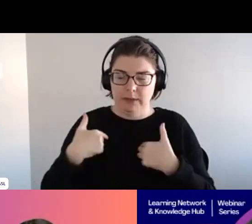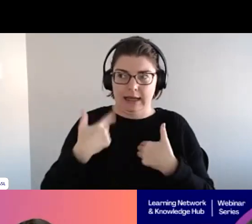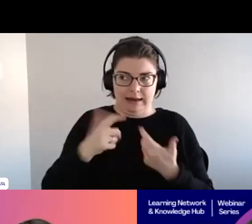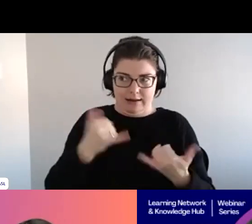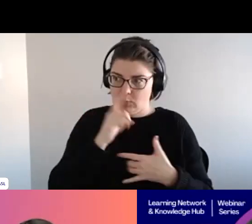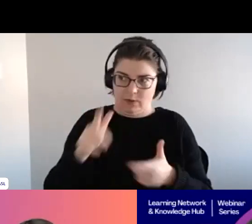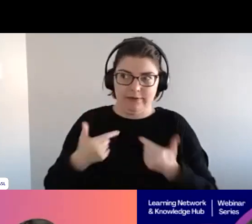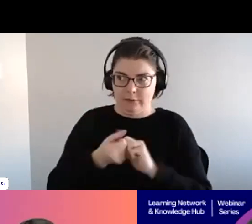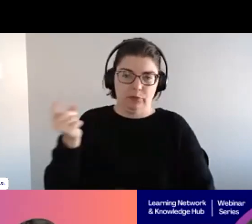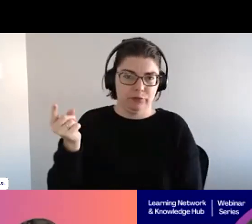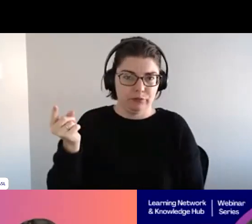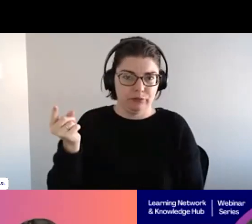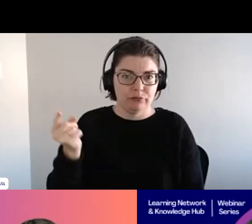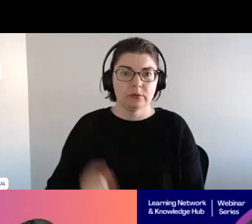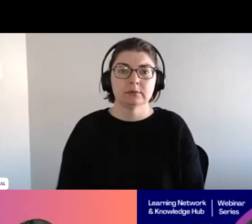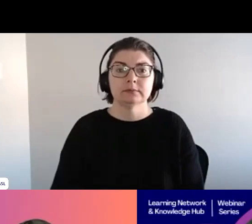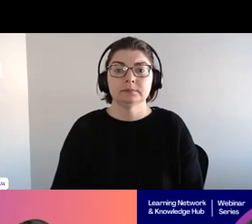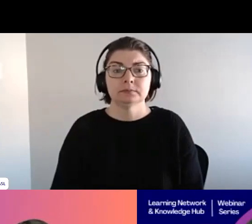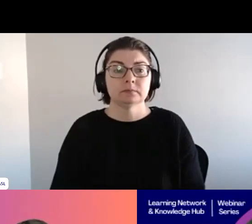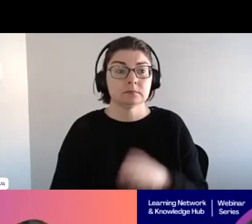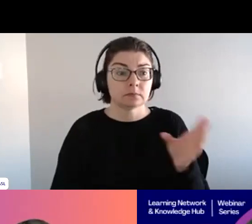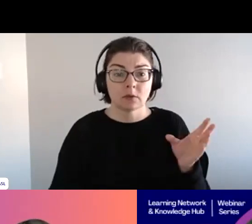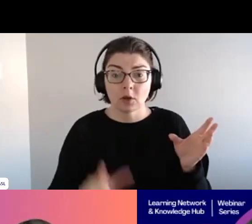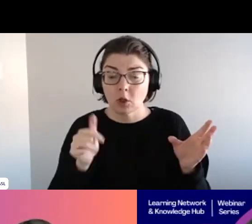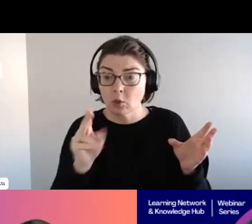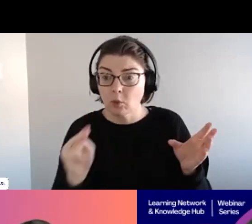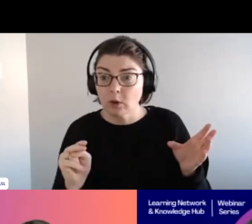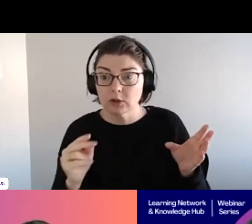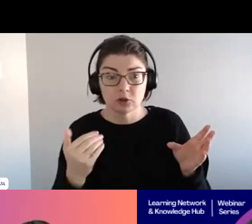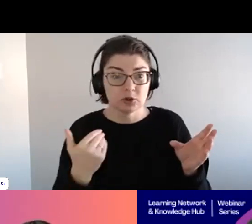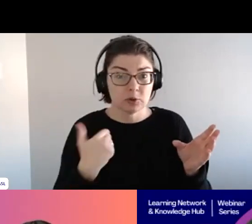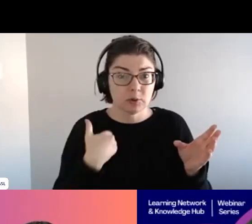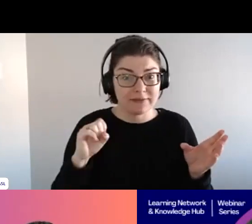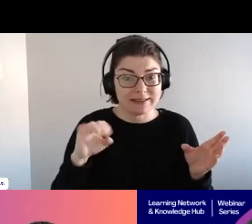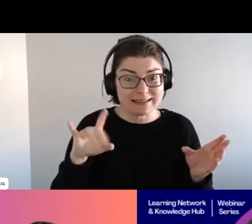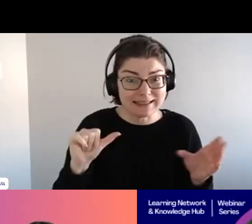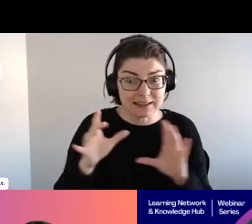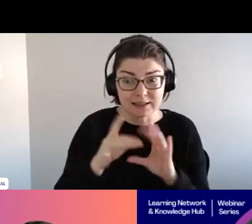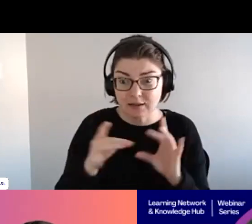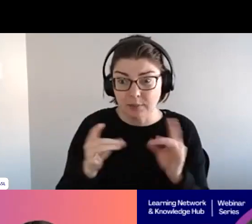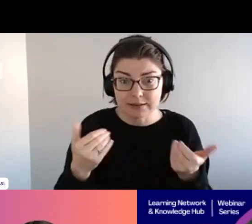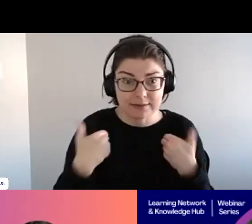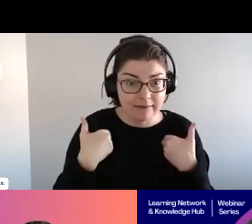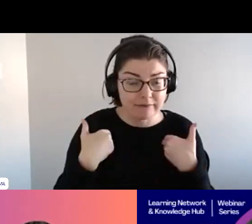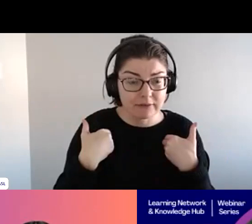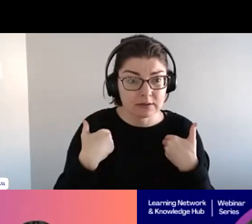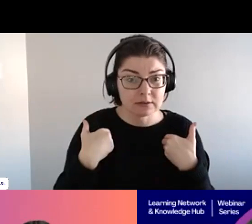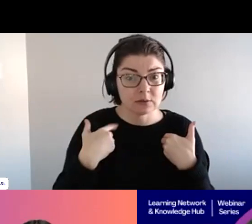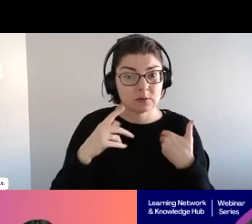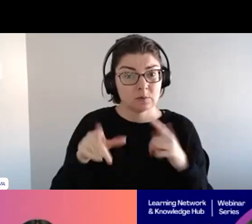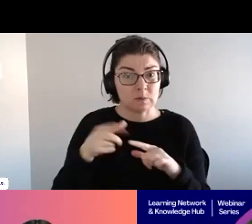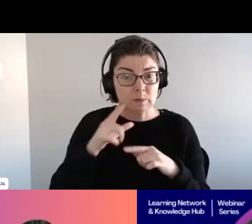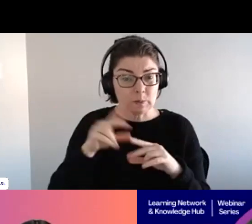affaire un bon dossier contre mon agresseur la perspective de Célina quand